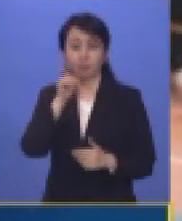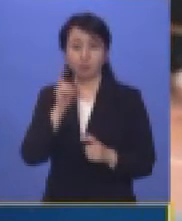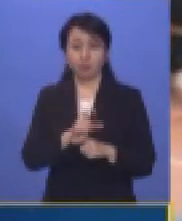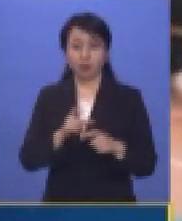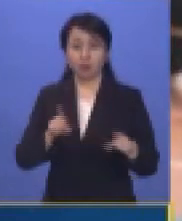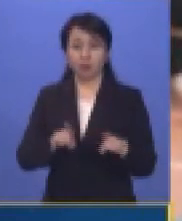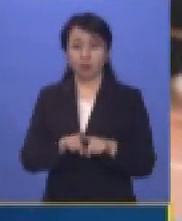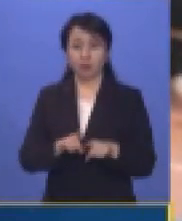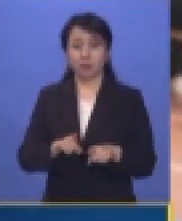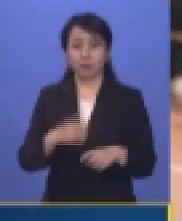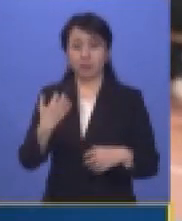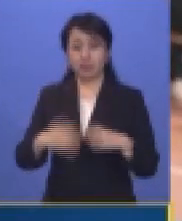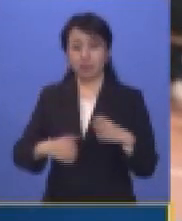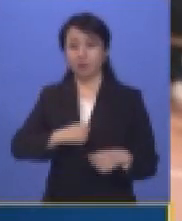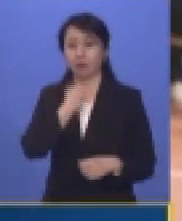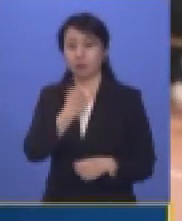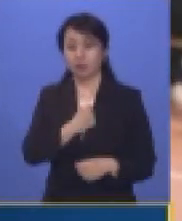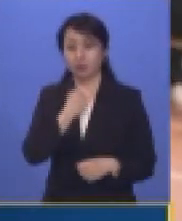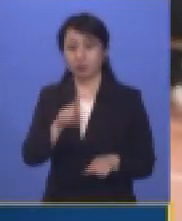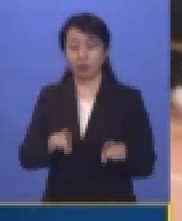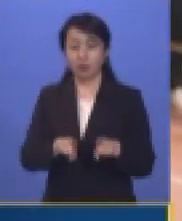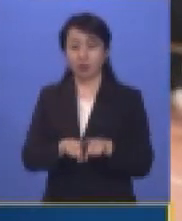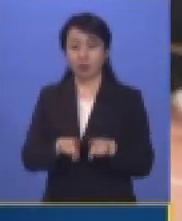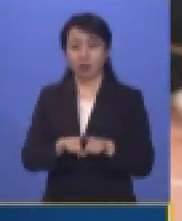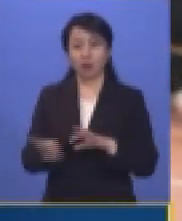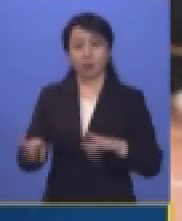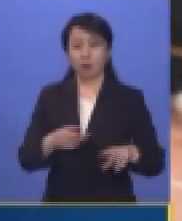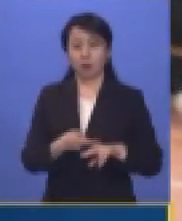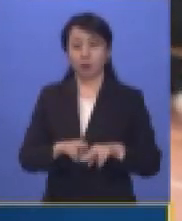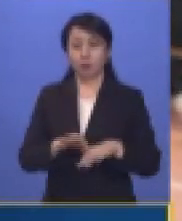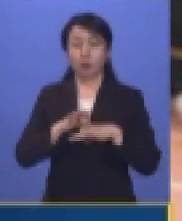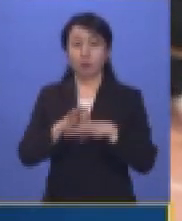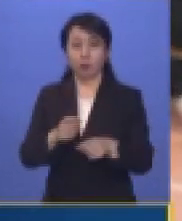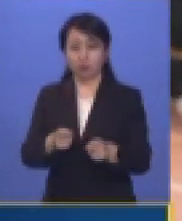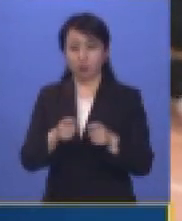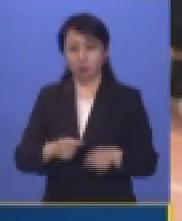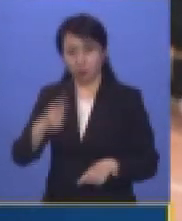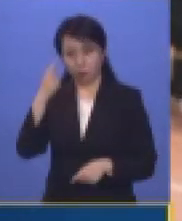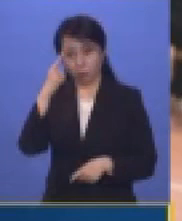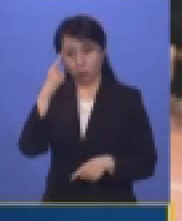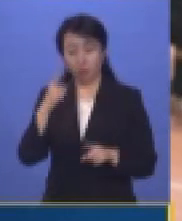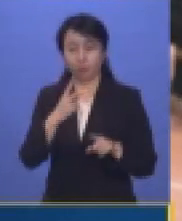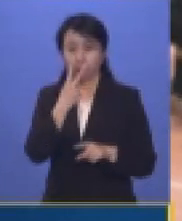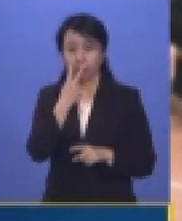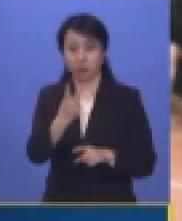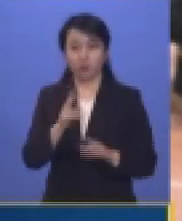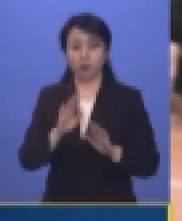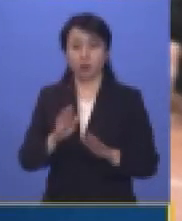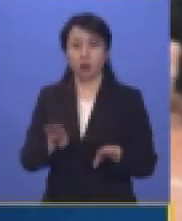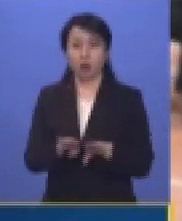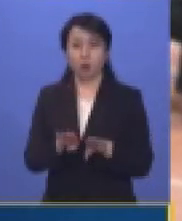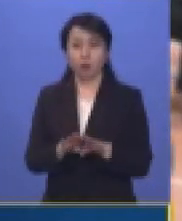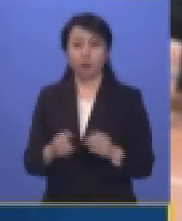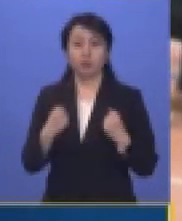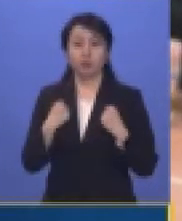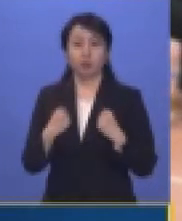и лиц среднего и старшего возраста. Поэтому вот такие мероприятия, которые проводит наш департамент, да, я думаю, они не только показывают, допустим, какой-то уровень